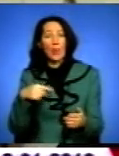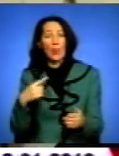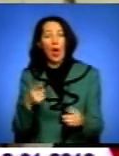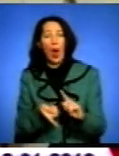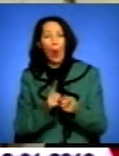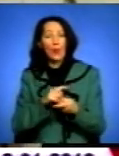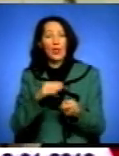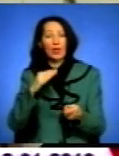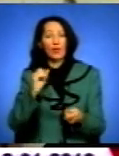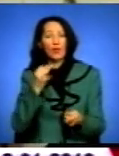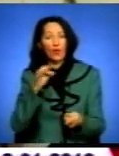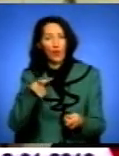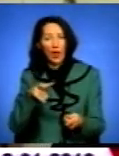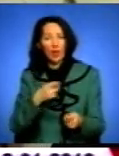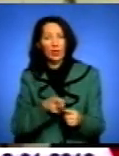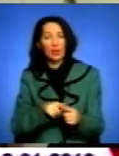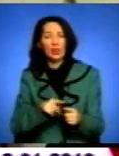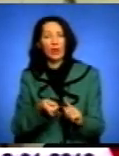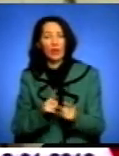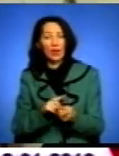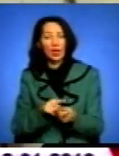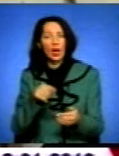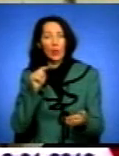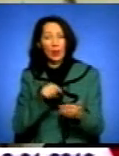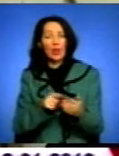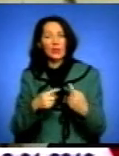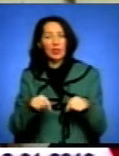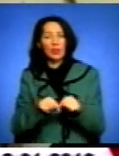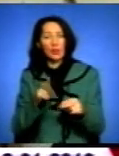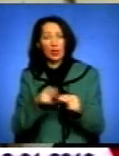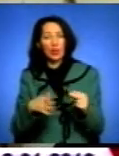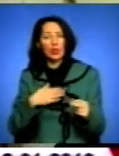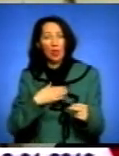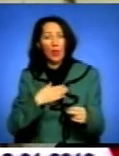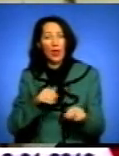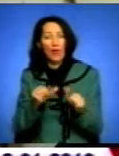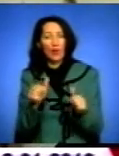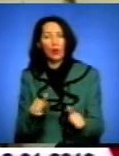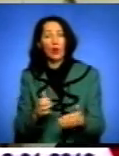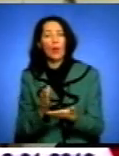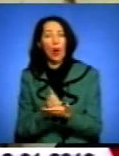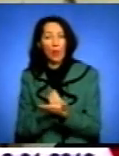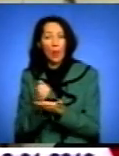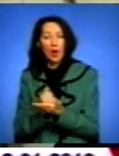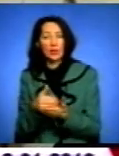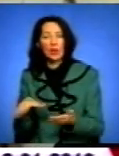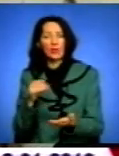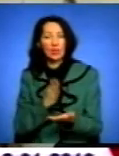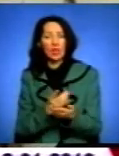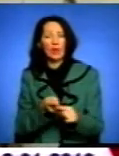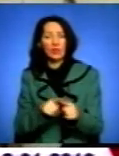файл потрапляє в систему. І кінчаючи нами, які теж ми формуємо відповідні бази, вони всі попадають в цю